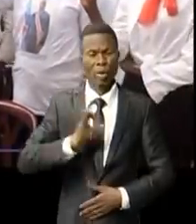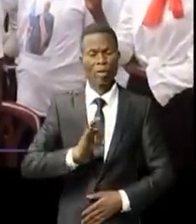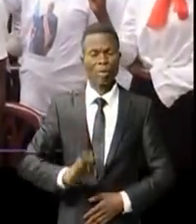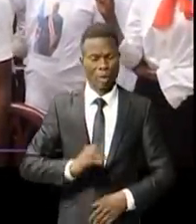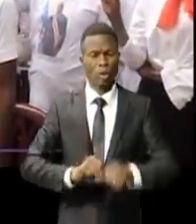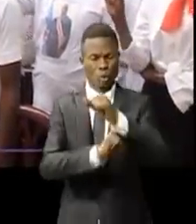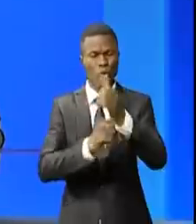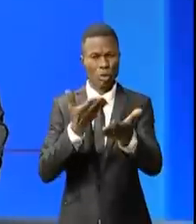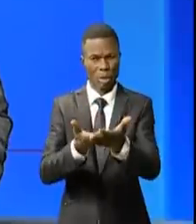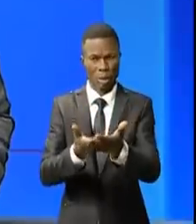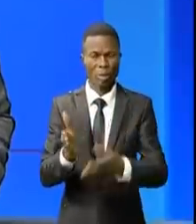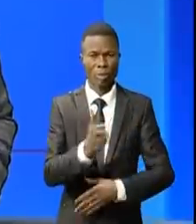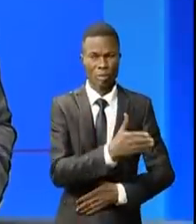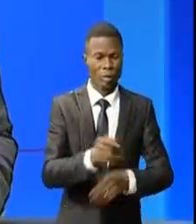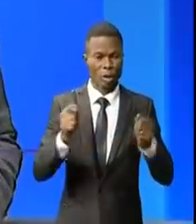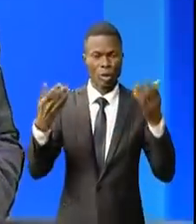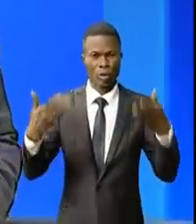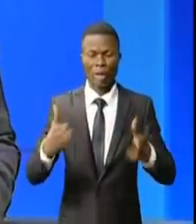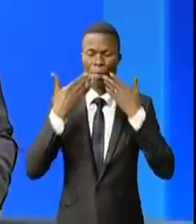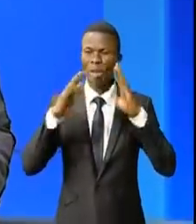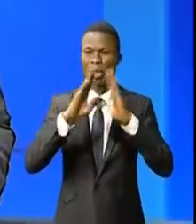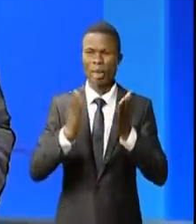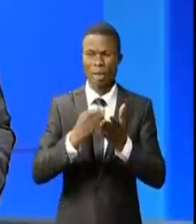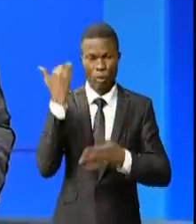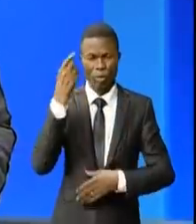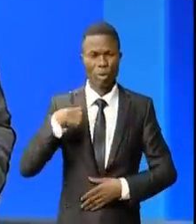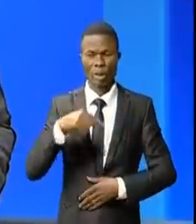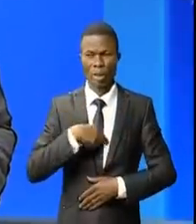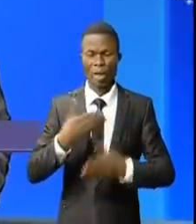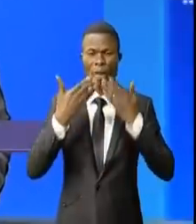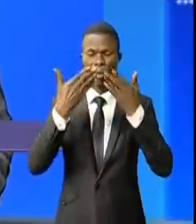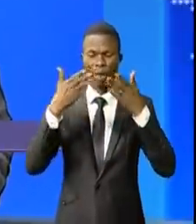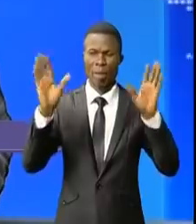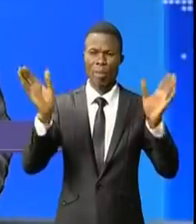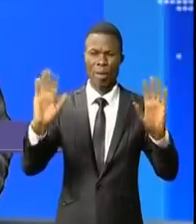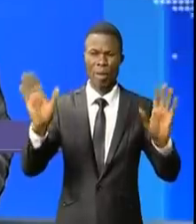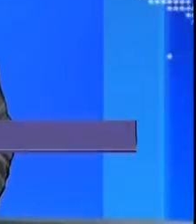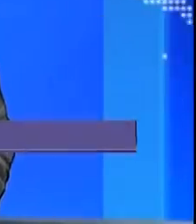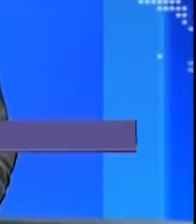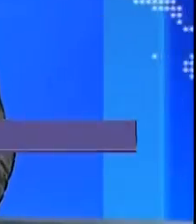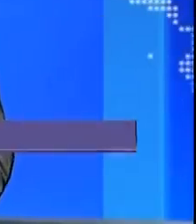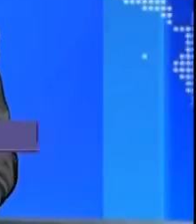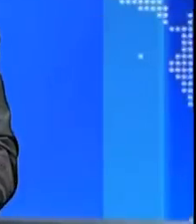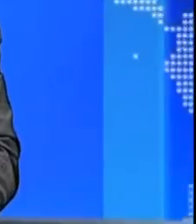Tshisekedi Tshilombo. Fin de ce journal, merci de l'avoir suivi et à très vite. Au revoir.